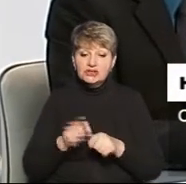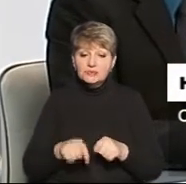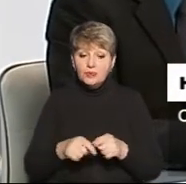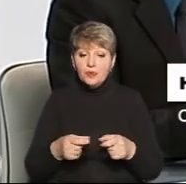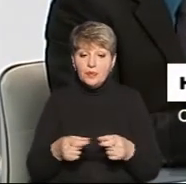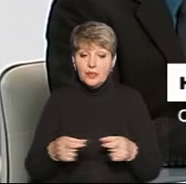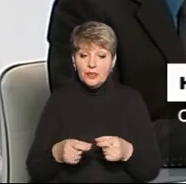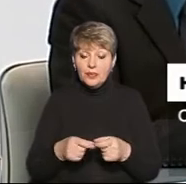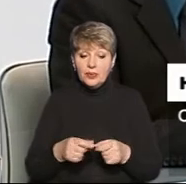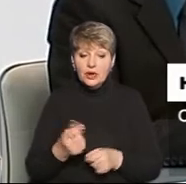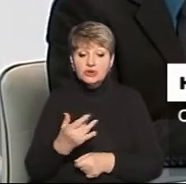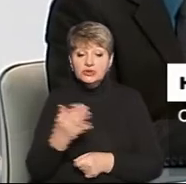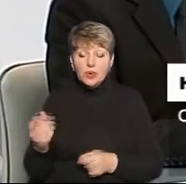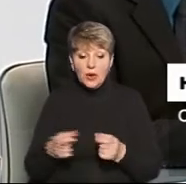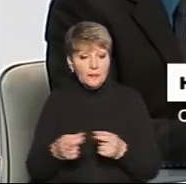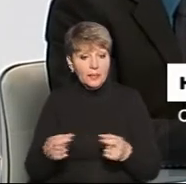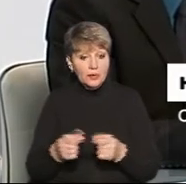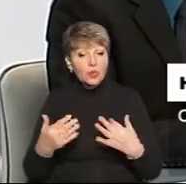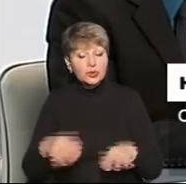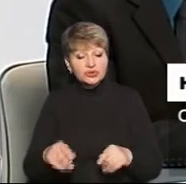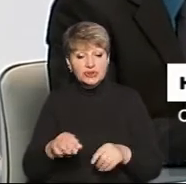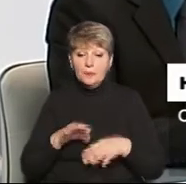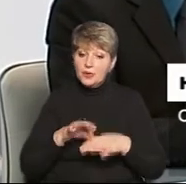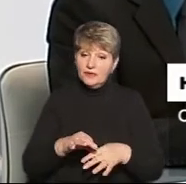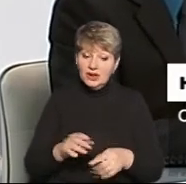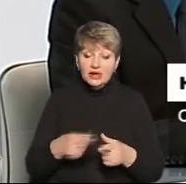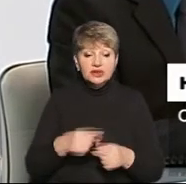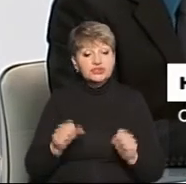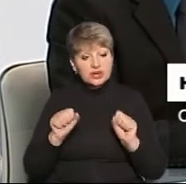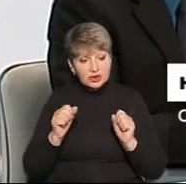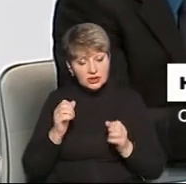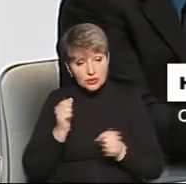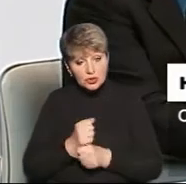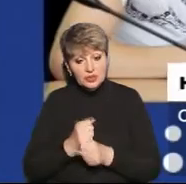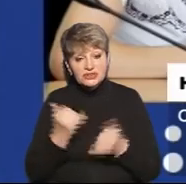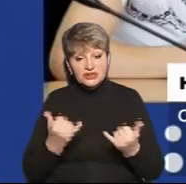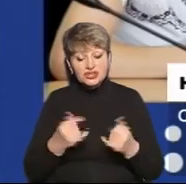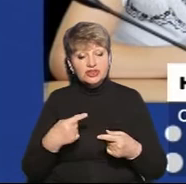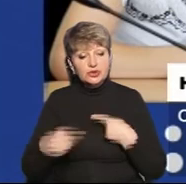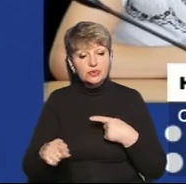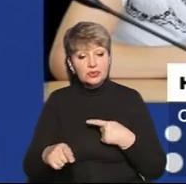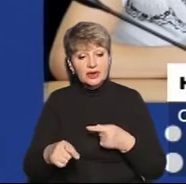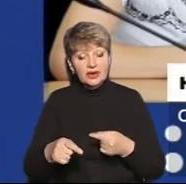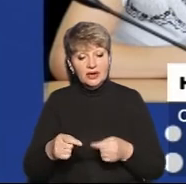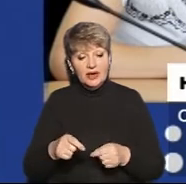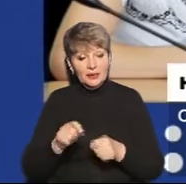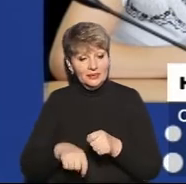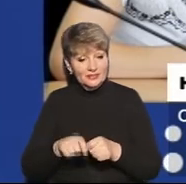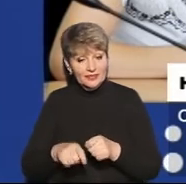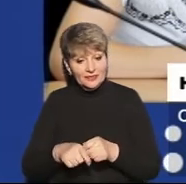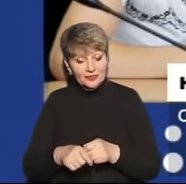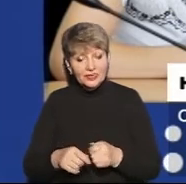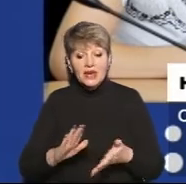підозрою на ковід? Скільки ПЛР-досліджень провели і чи роблять наразі імуноферментні аналізи? Станом на сьогодні